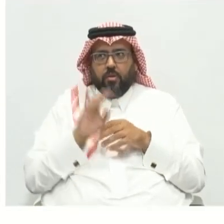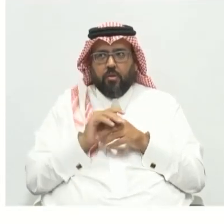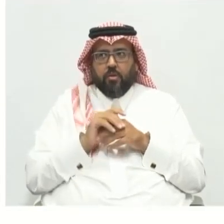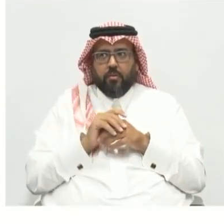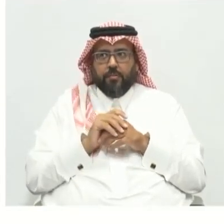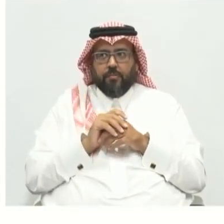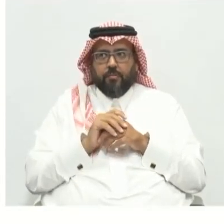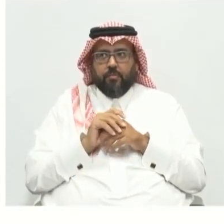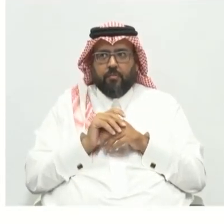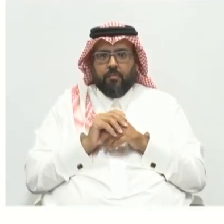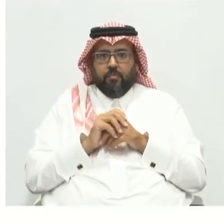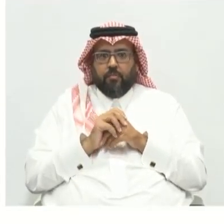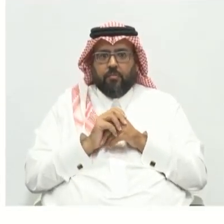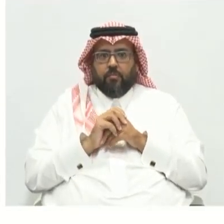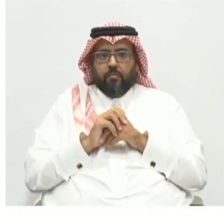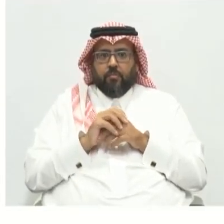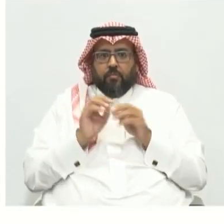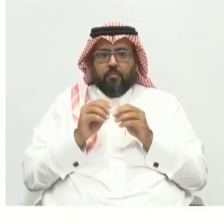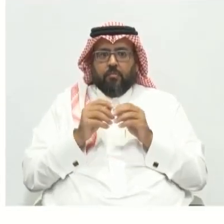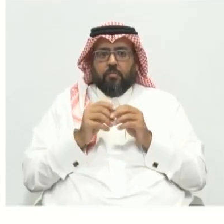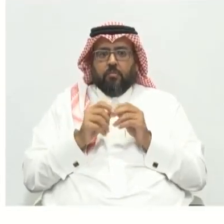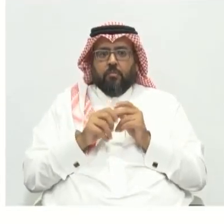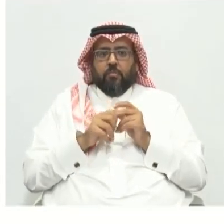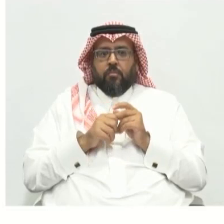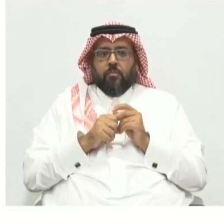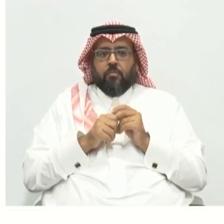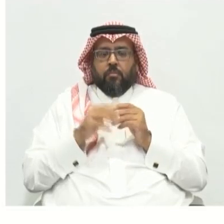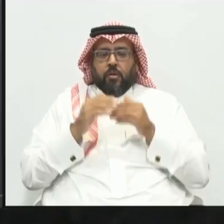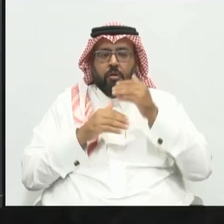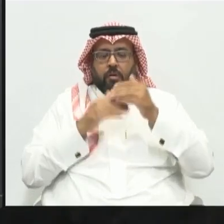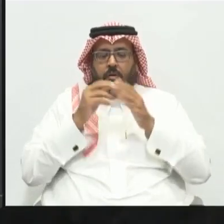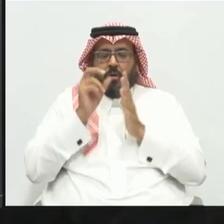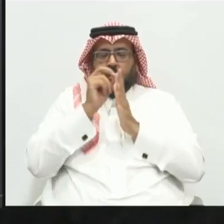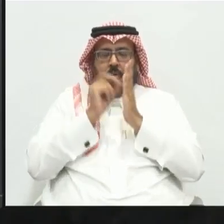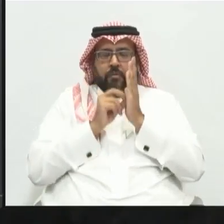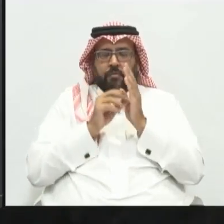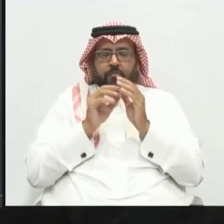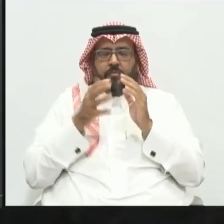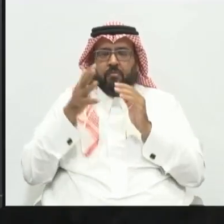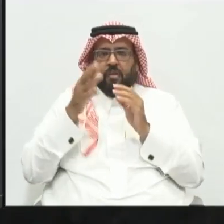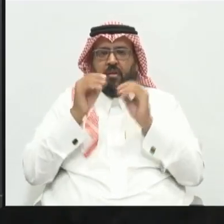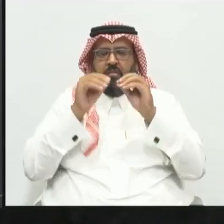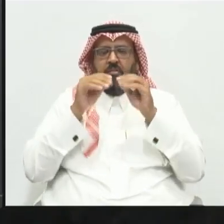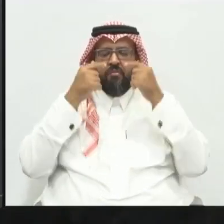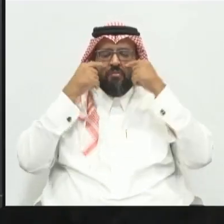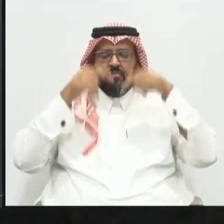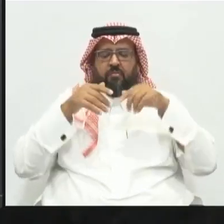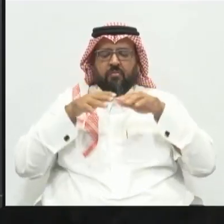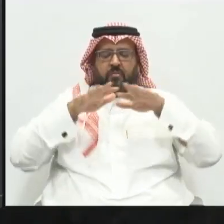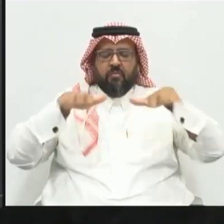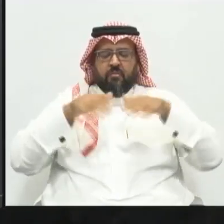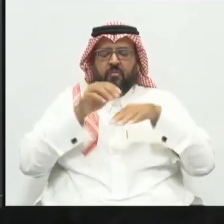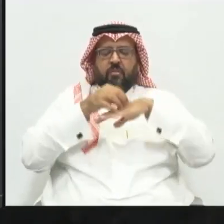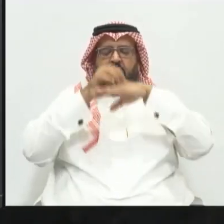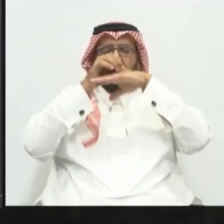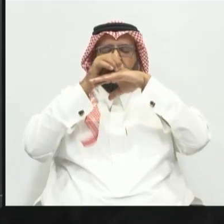وكذلك نلاحظ ان في هذا مع تطور القانون جدت امور في حياه الناس ومن